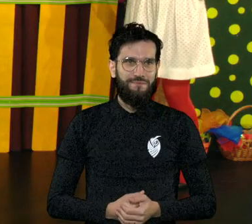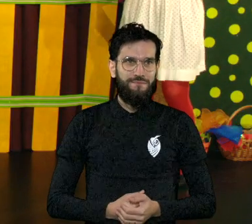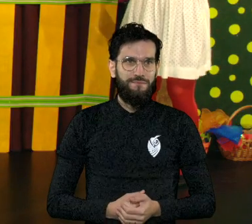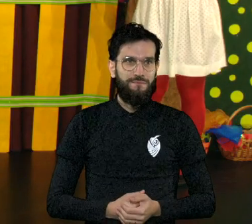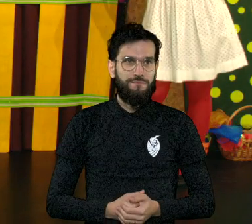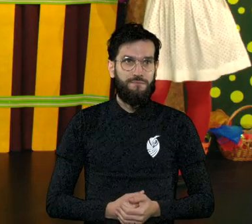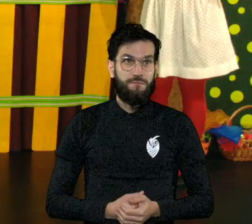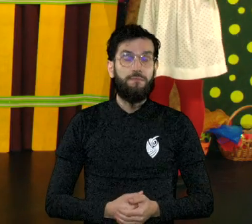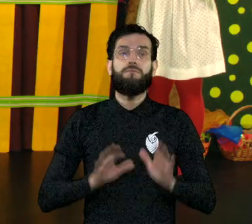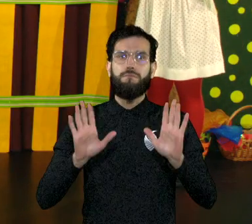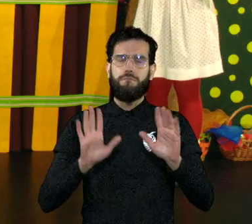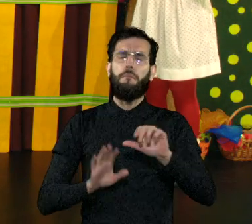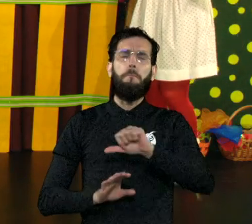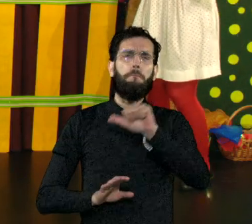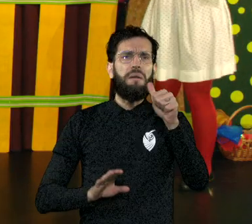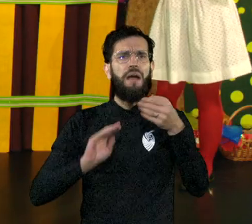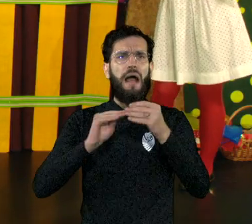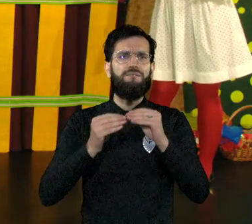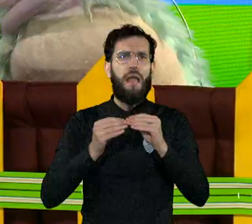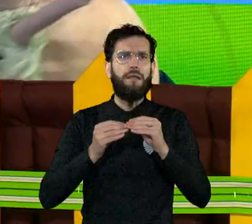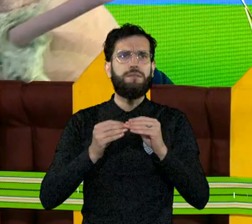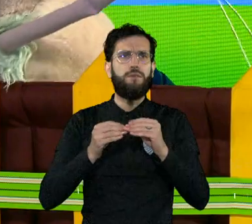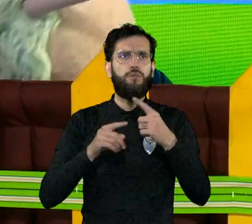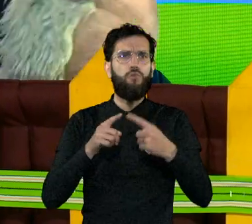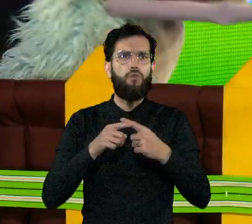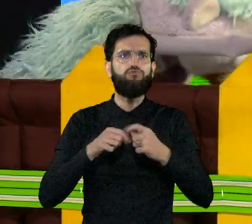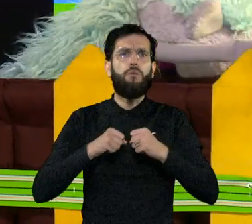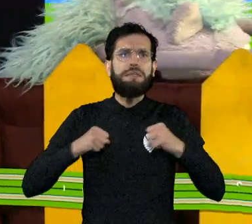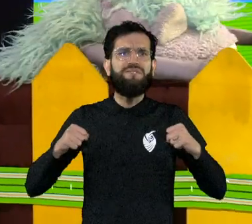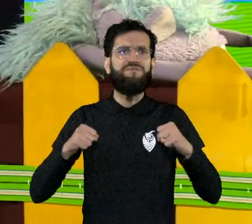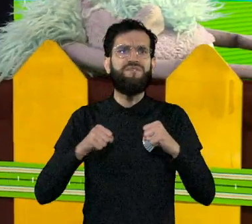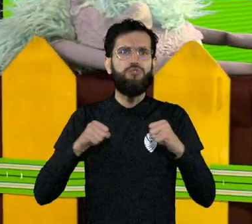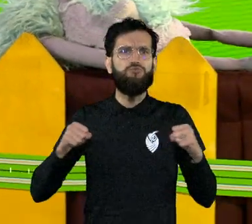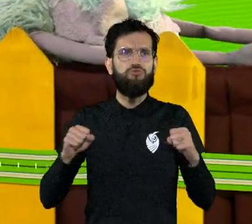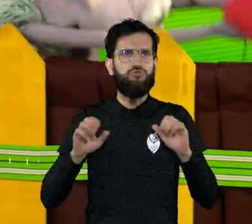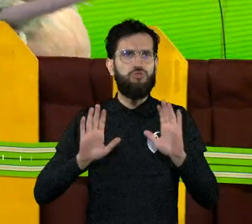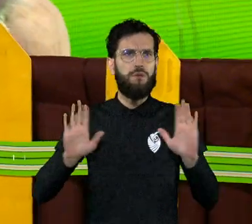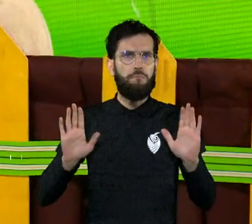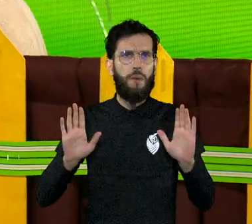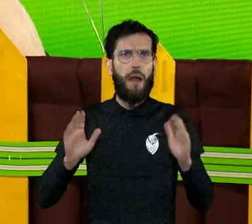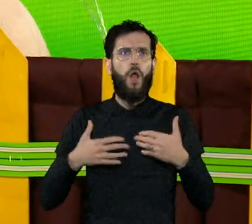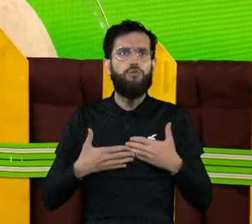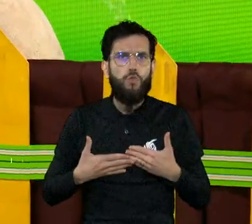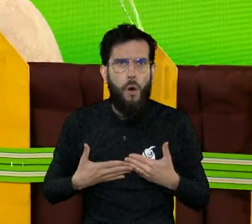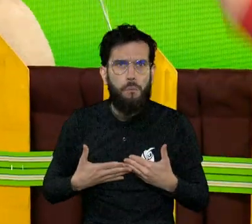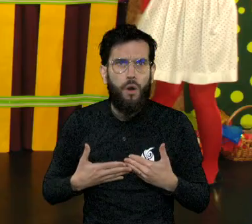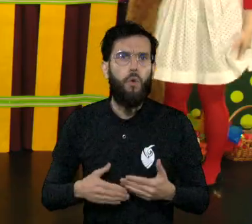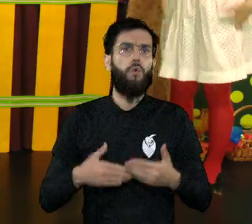Tak, v prvom rade sa precvičíme. Urobíme predklon a